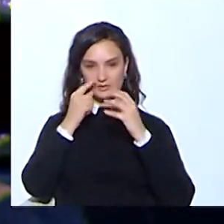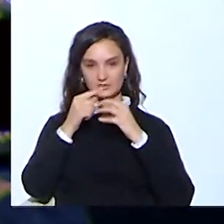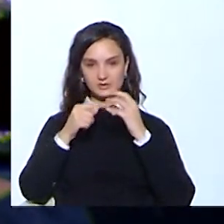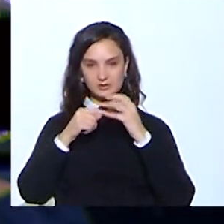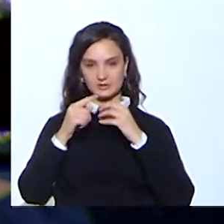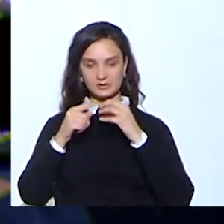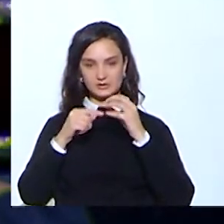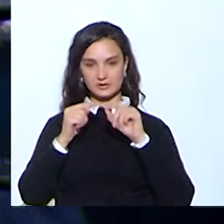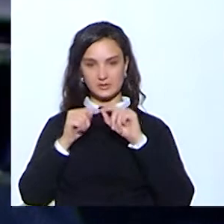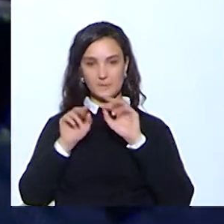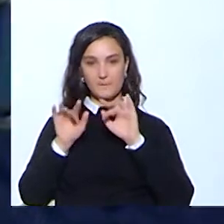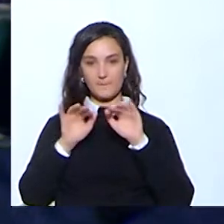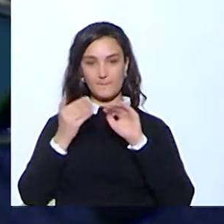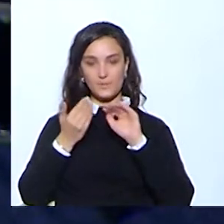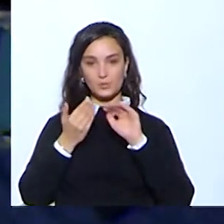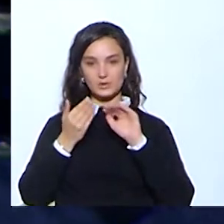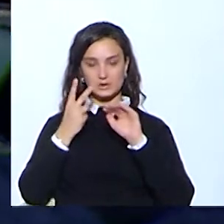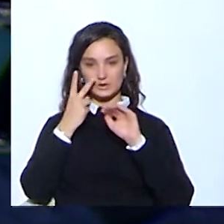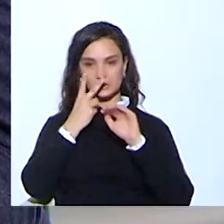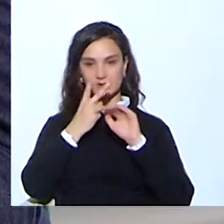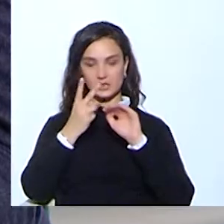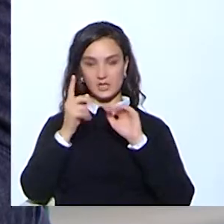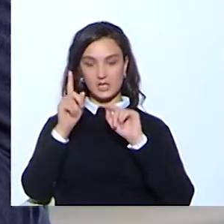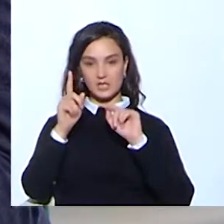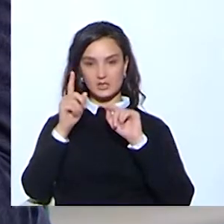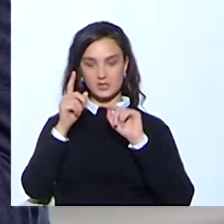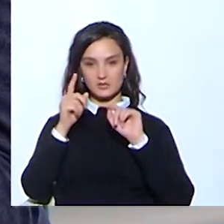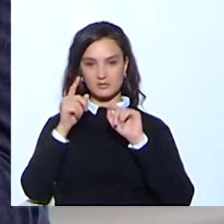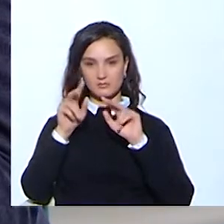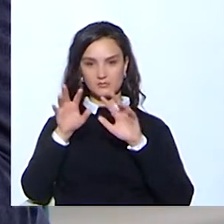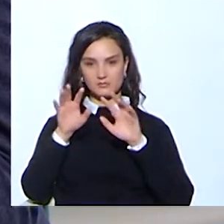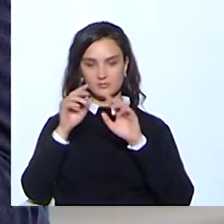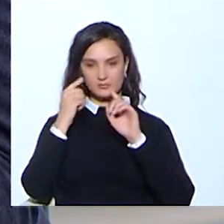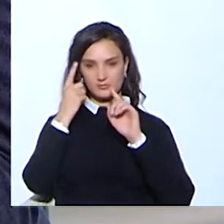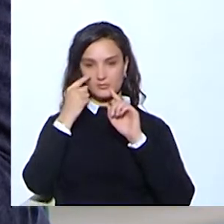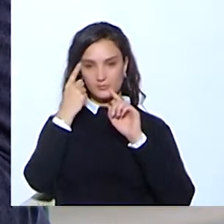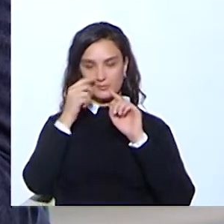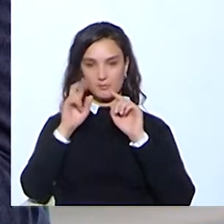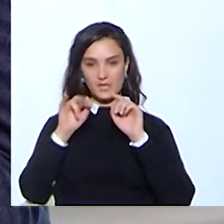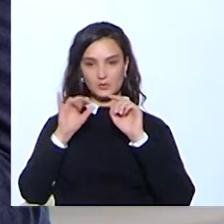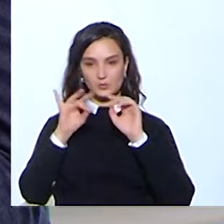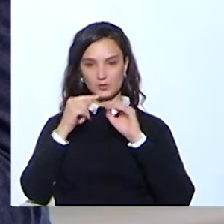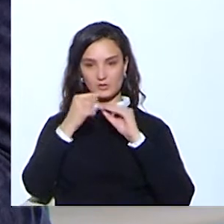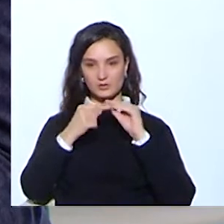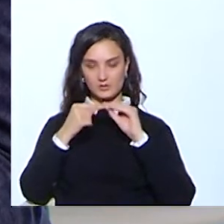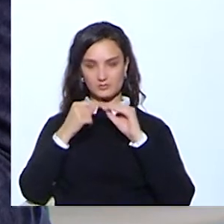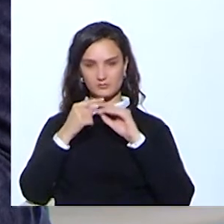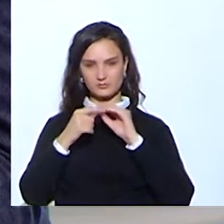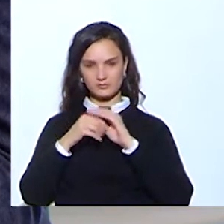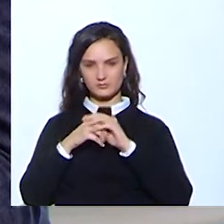ლინზა, რომლის ფუნქციაც არის გამოსახულების გატარება და სწორად ფოკუსირება ბადურა გარსზე.